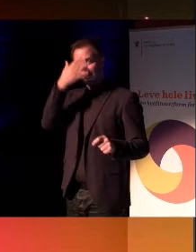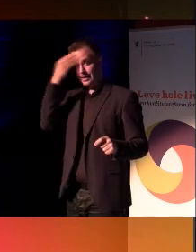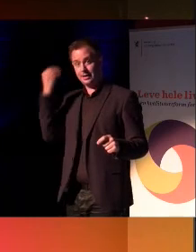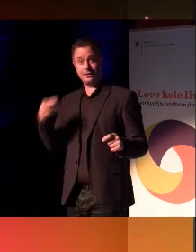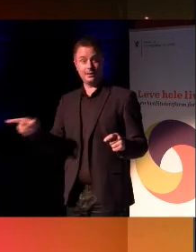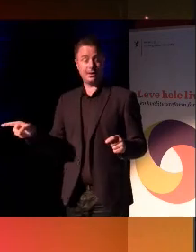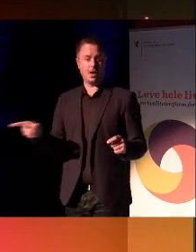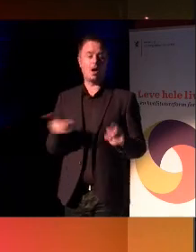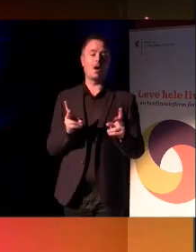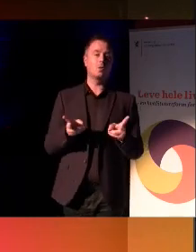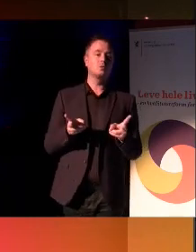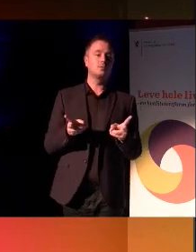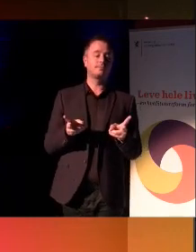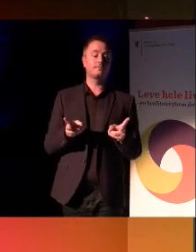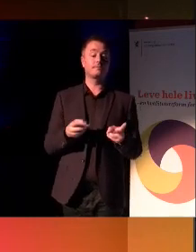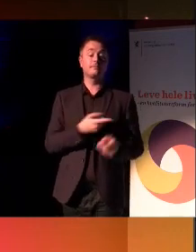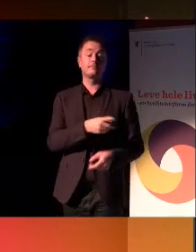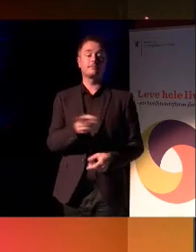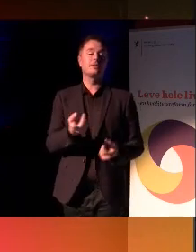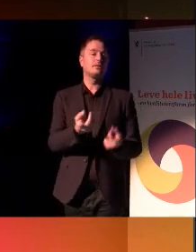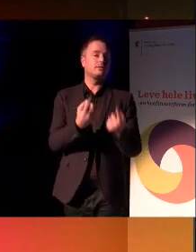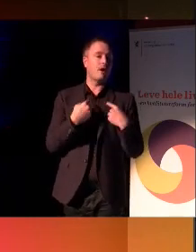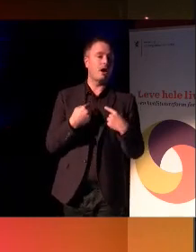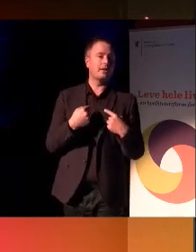til faget, de ansatte her.